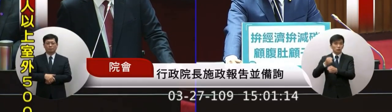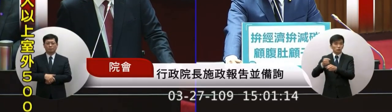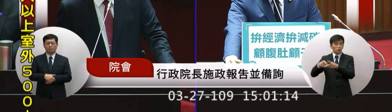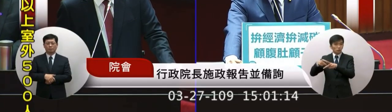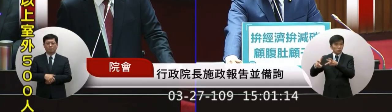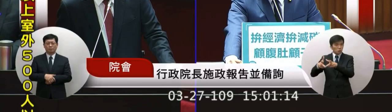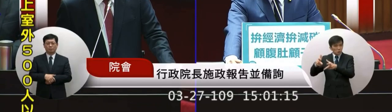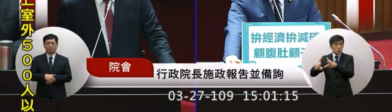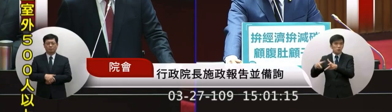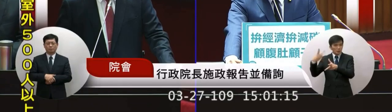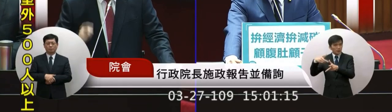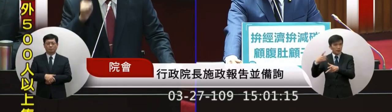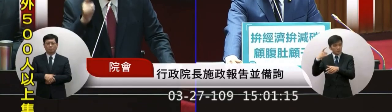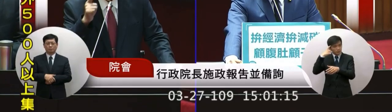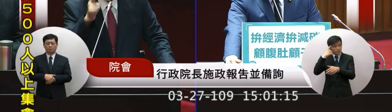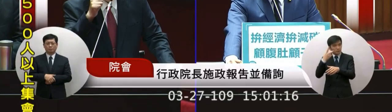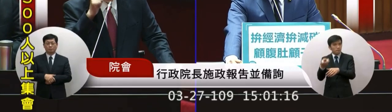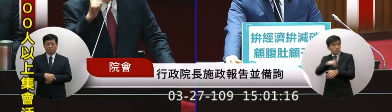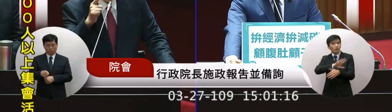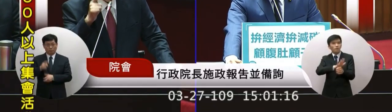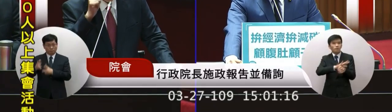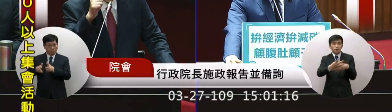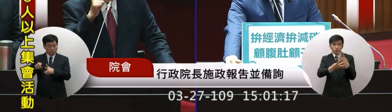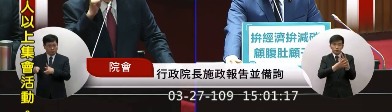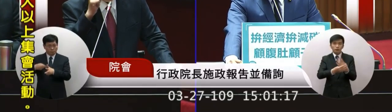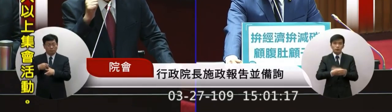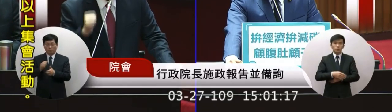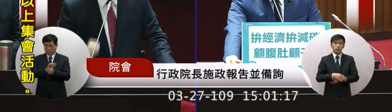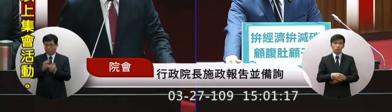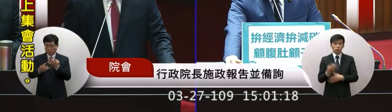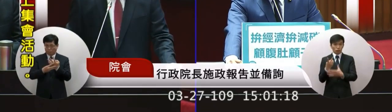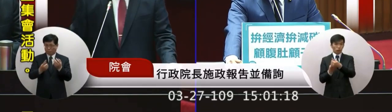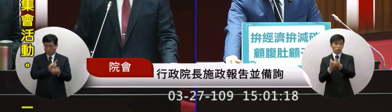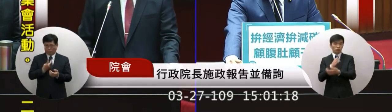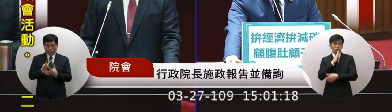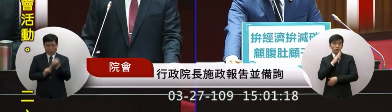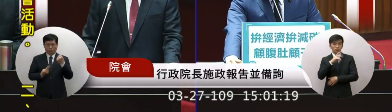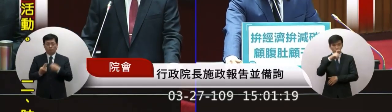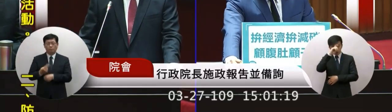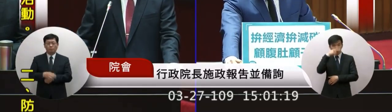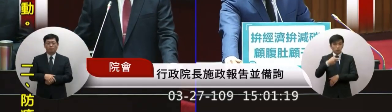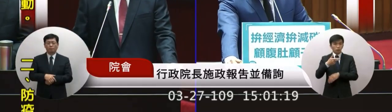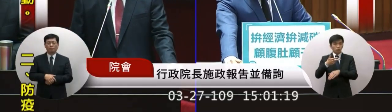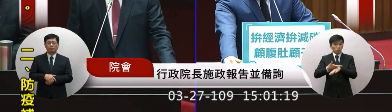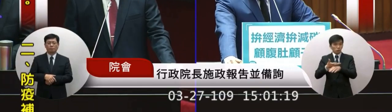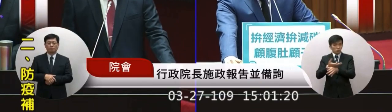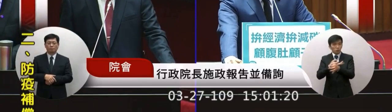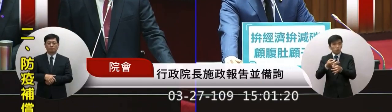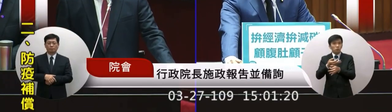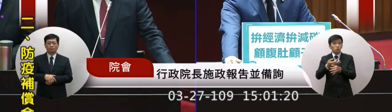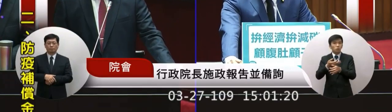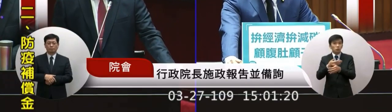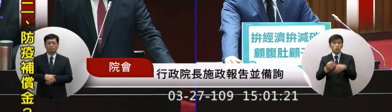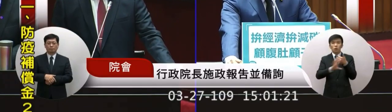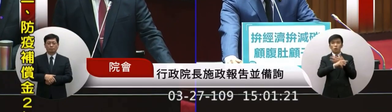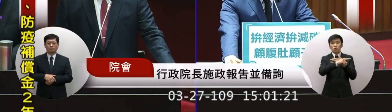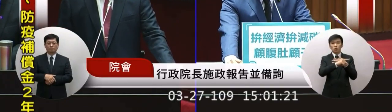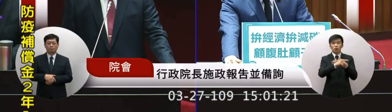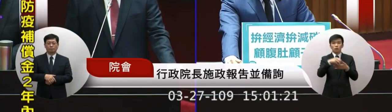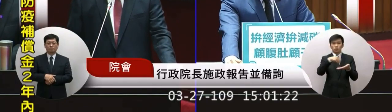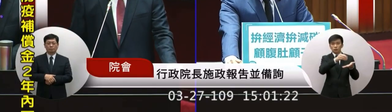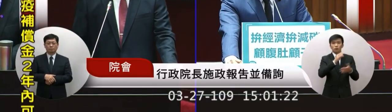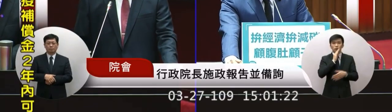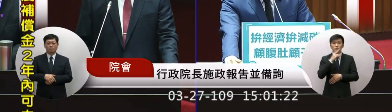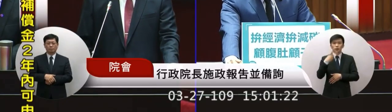跳脱出来，我转向服务业，服务业的 服务业， 制造服务业要输出到国外，要有这样的概念。好，最后三十秒问一个民生议题